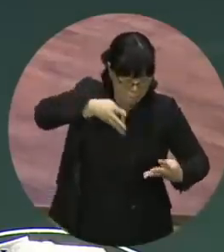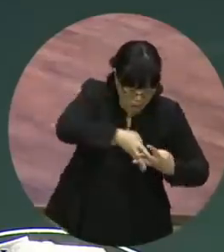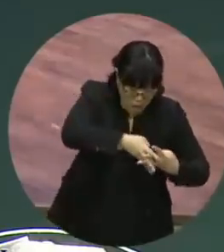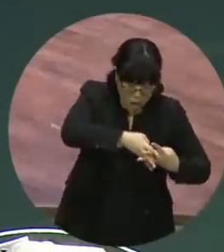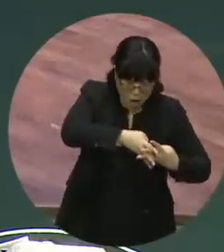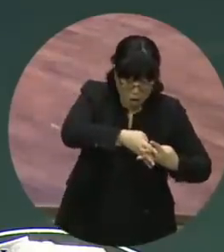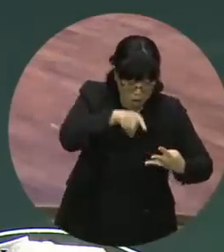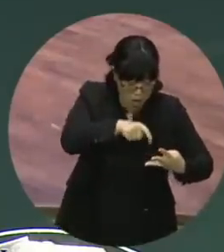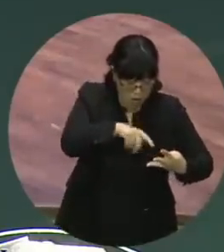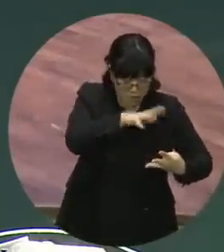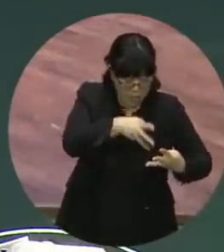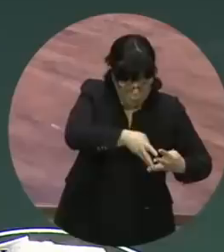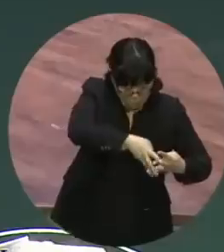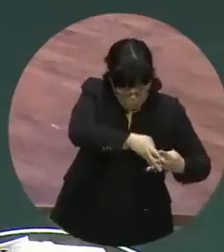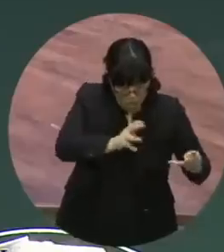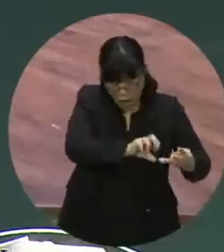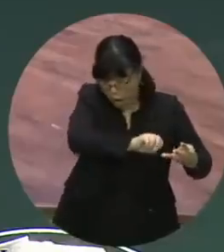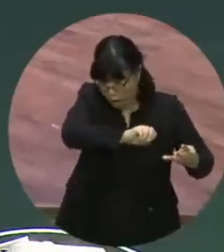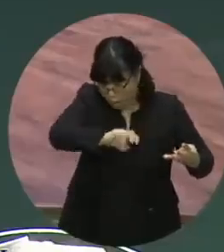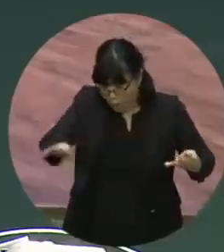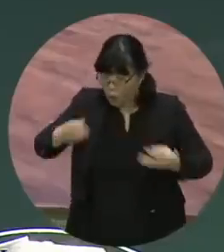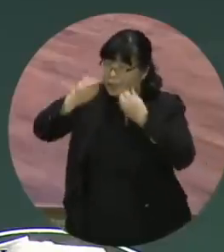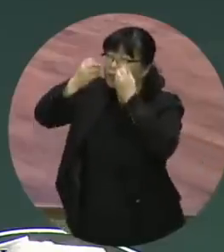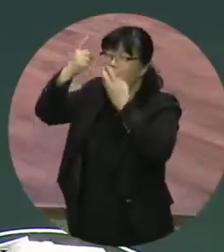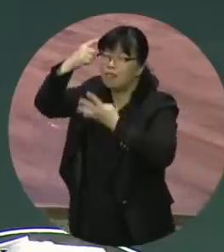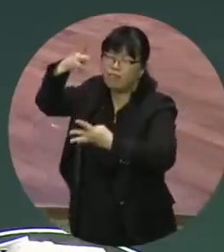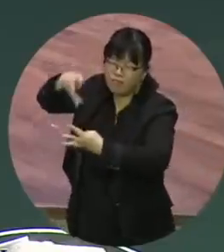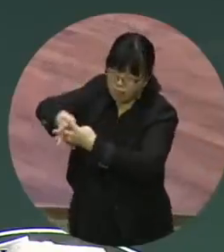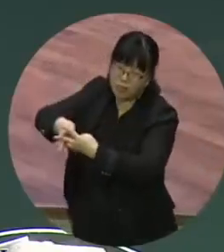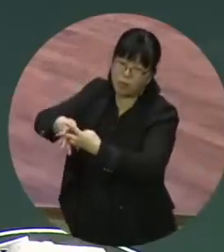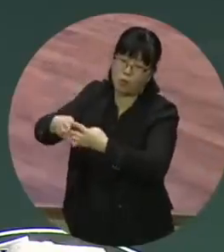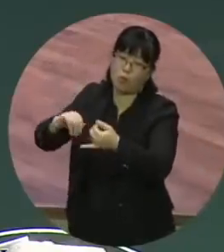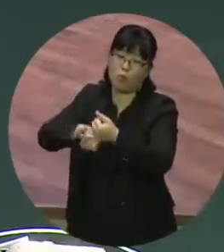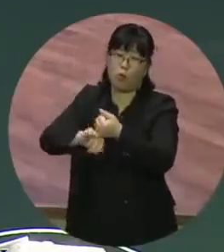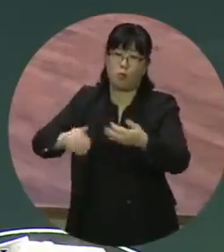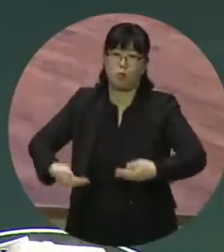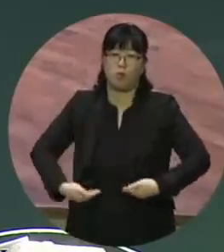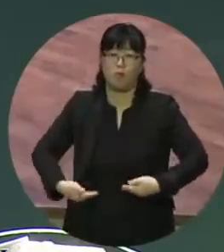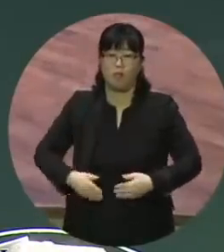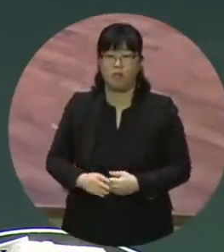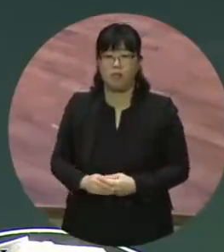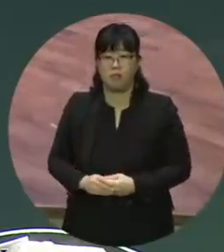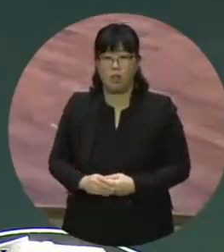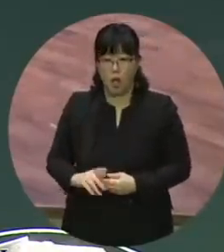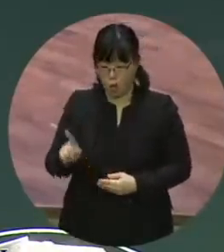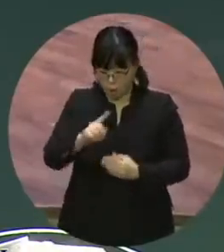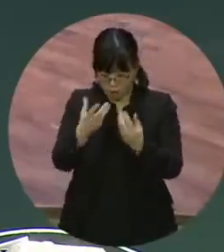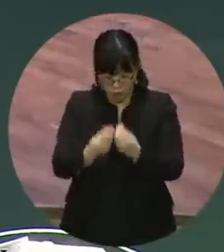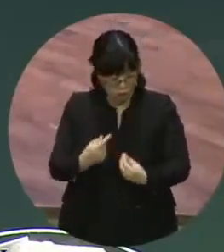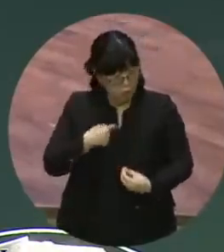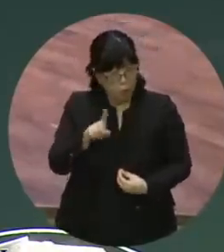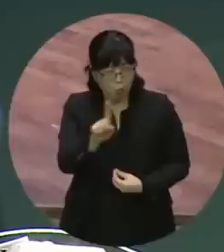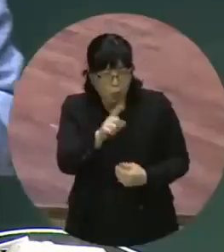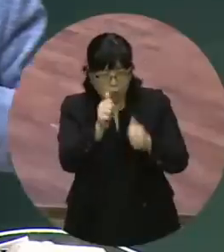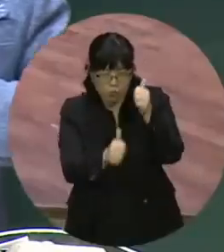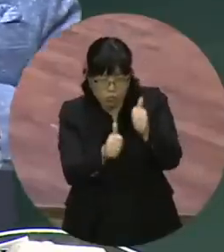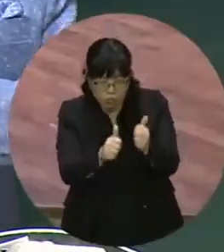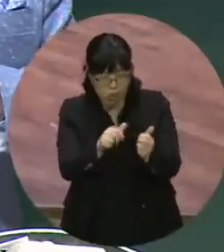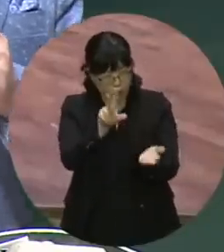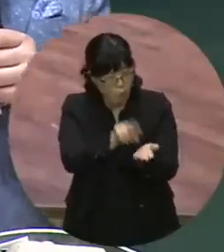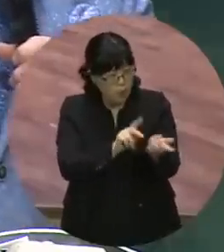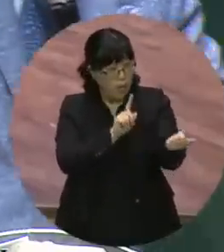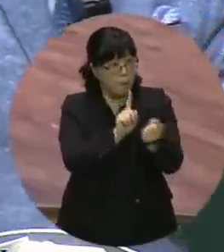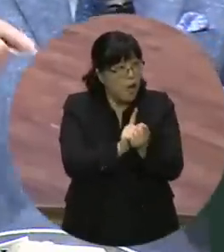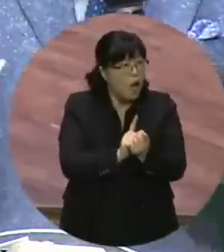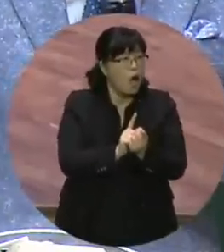막 문제만 나타나면 나 중심. 문제만 나타나면 물질 중심. 막 시험 다 들어, 낙심해. 그게 벌써 들키는 거예요. 그